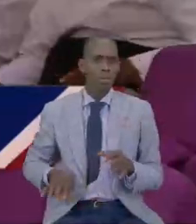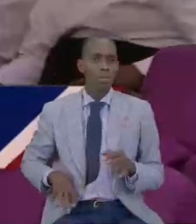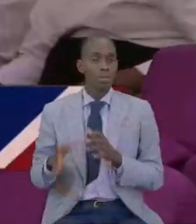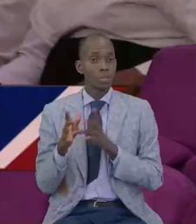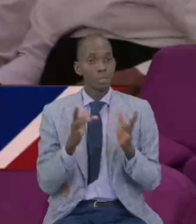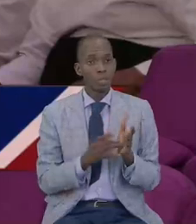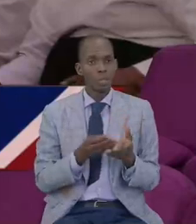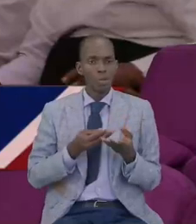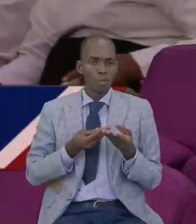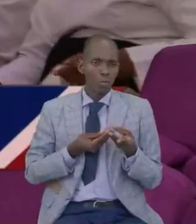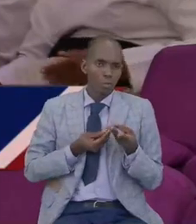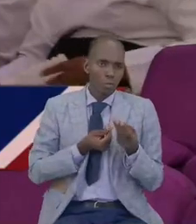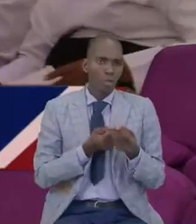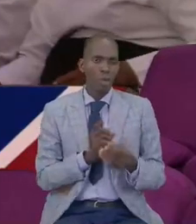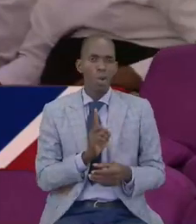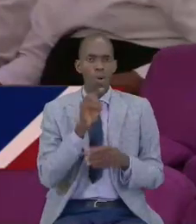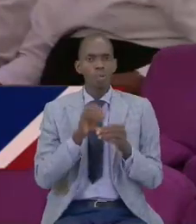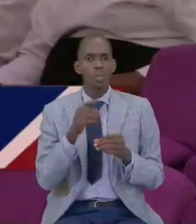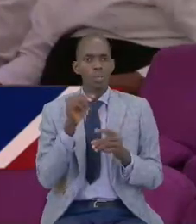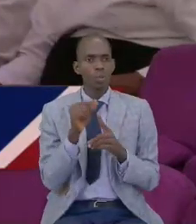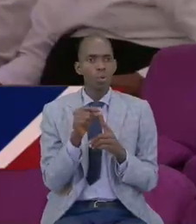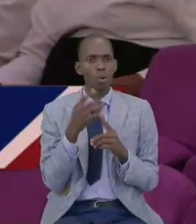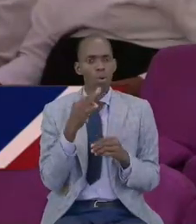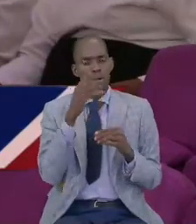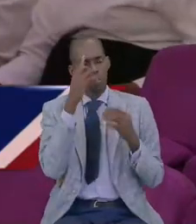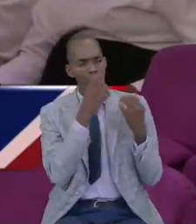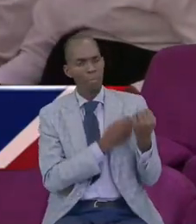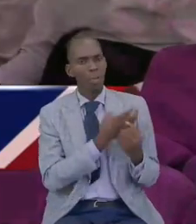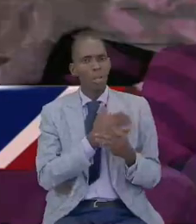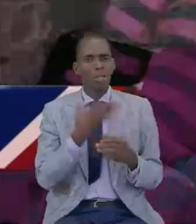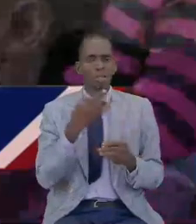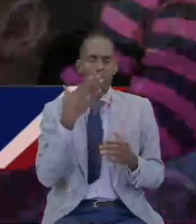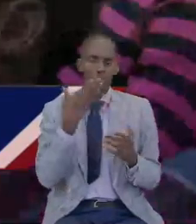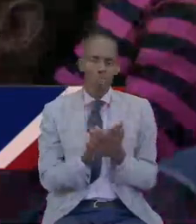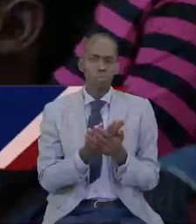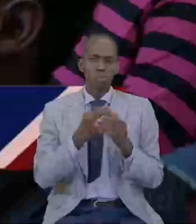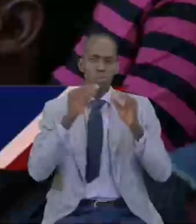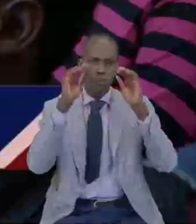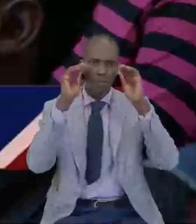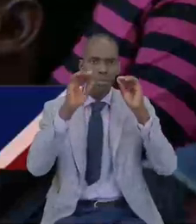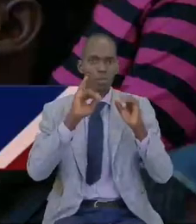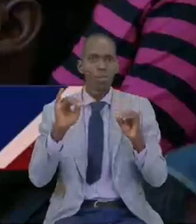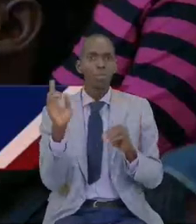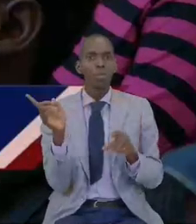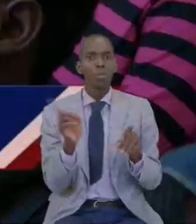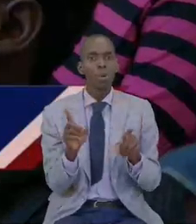foi et de la bonne doctrine que tu as exactement suivi. Verset